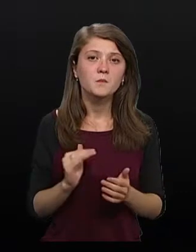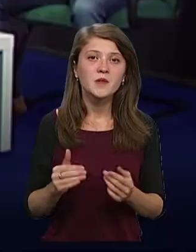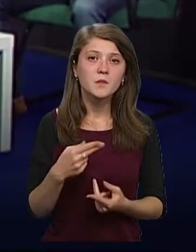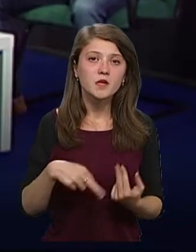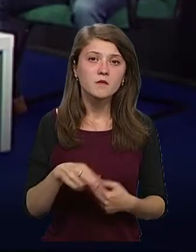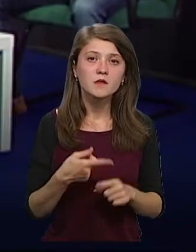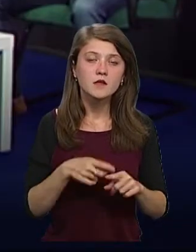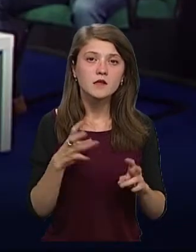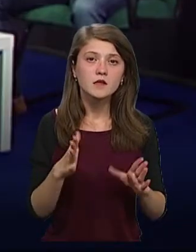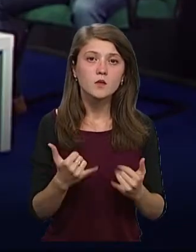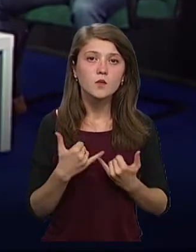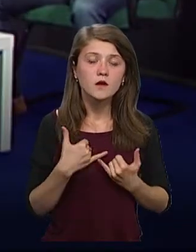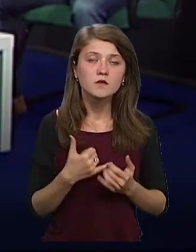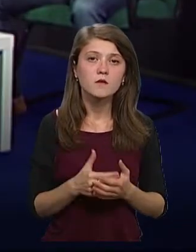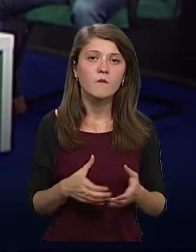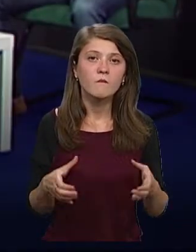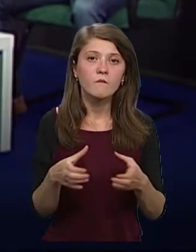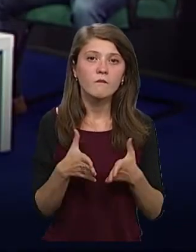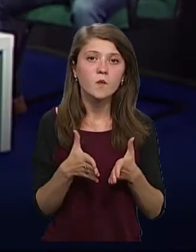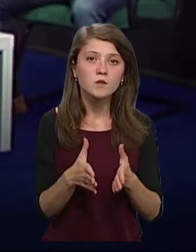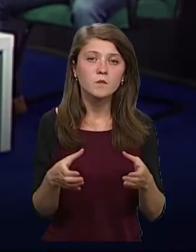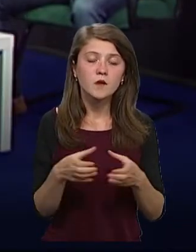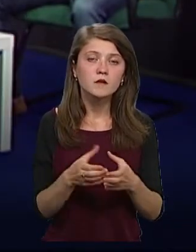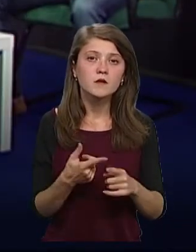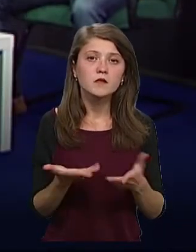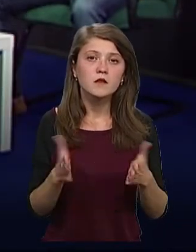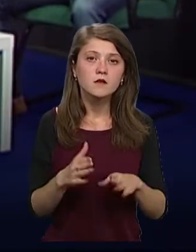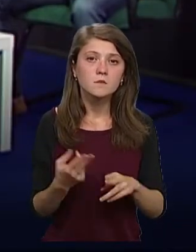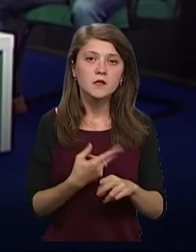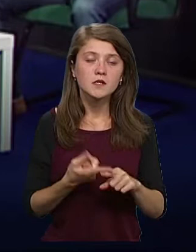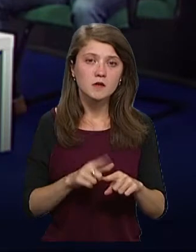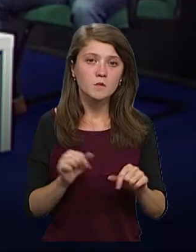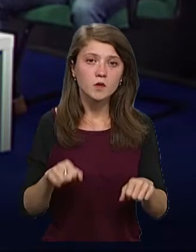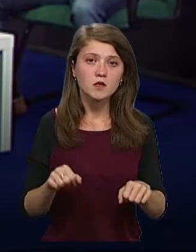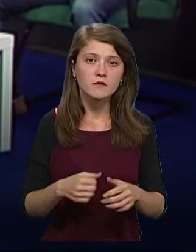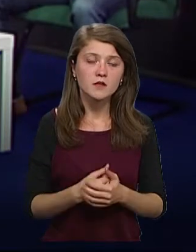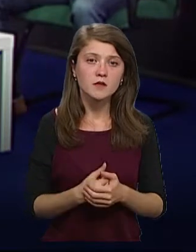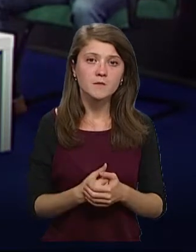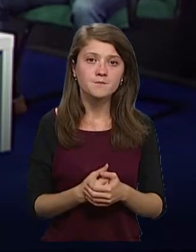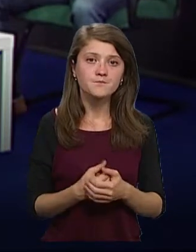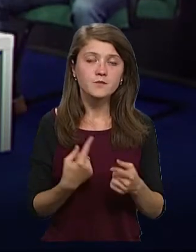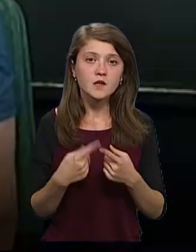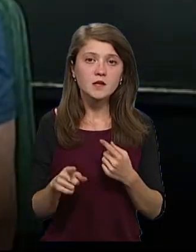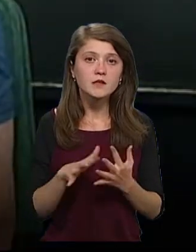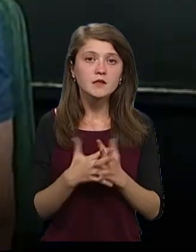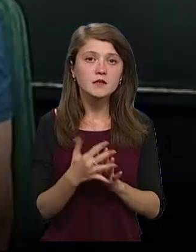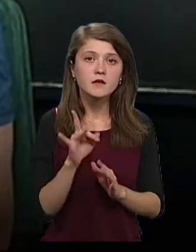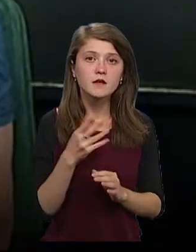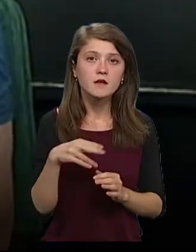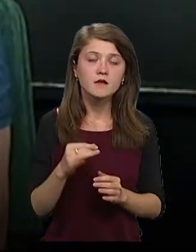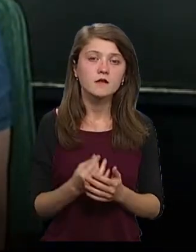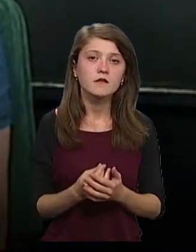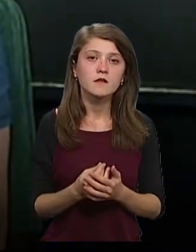нас, вузько об'єднується, вона залишає без цих компенсаторних можливостей інші сільські ради, які не